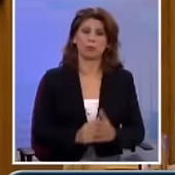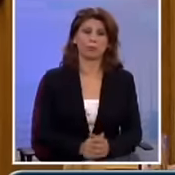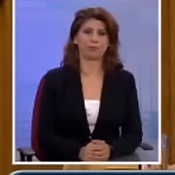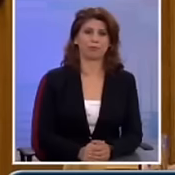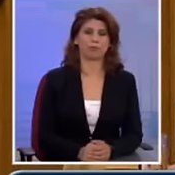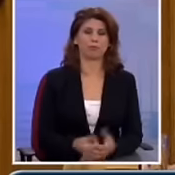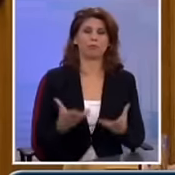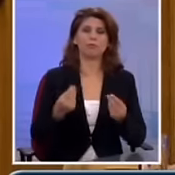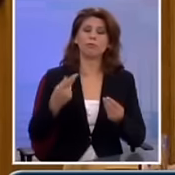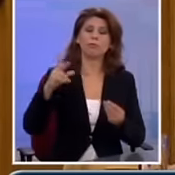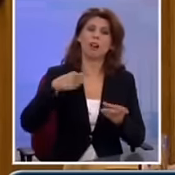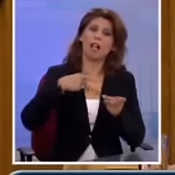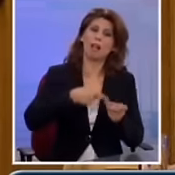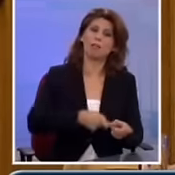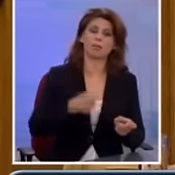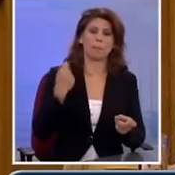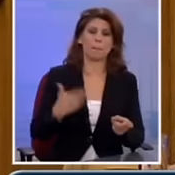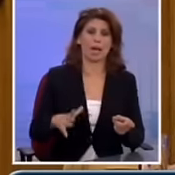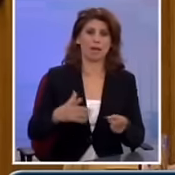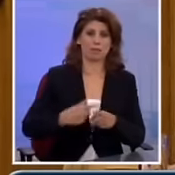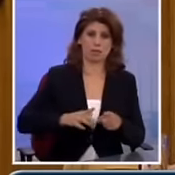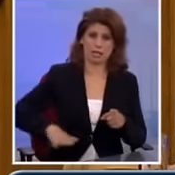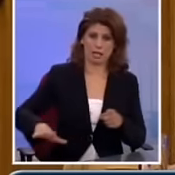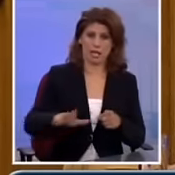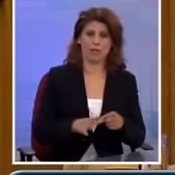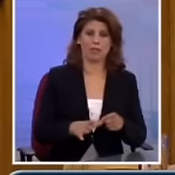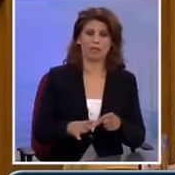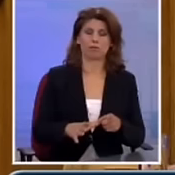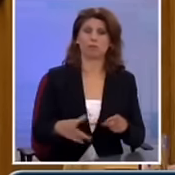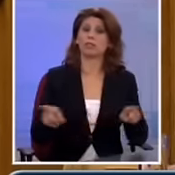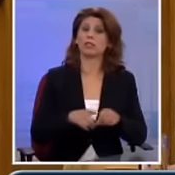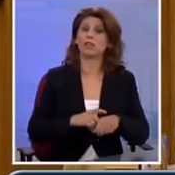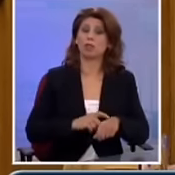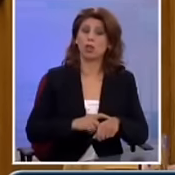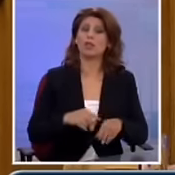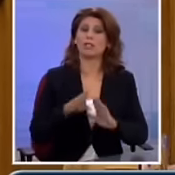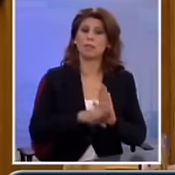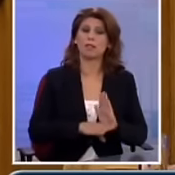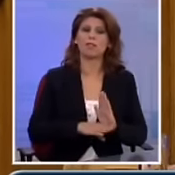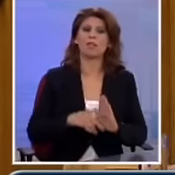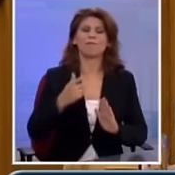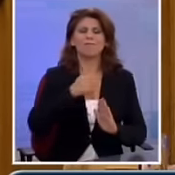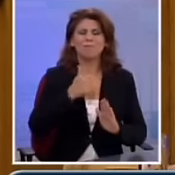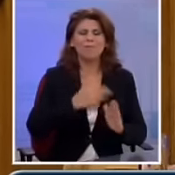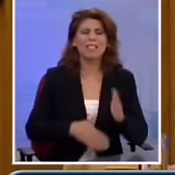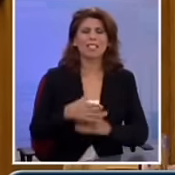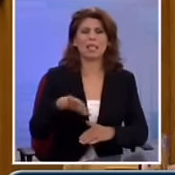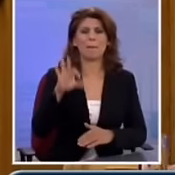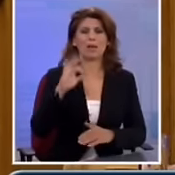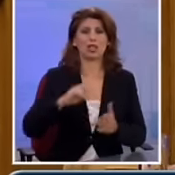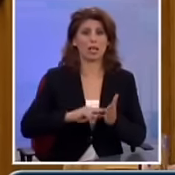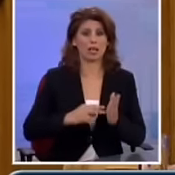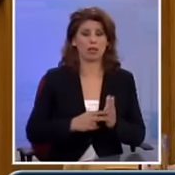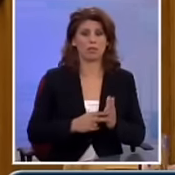οι πολλαπλοί εκβιασμοί που ασκούνται προς τη χώρα μας με την ταυτόχρονη συστηματική και βασανιστική επιλογή για